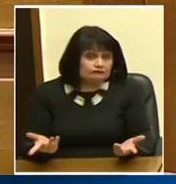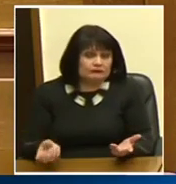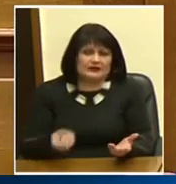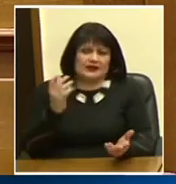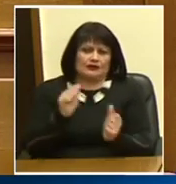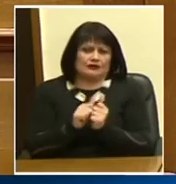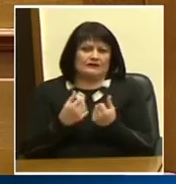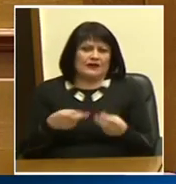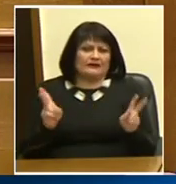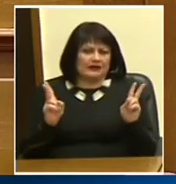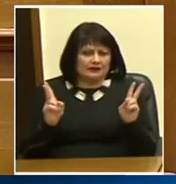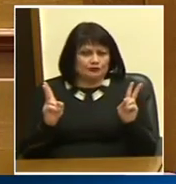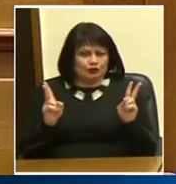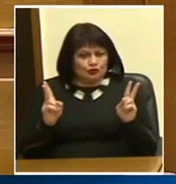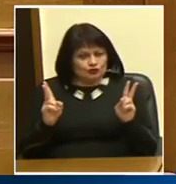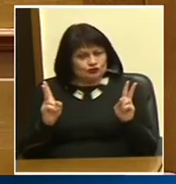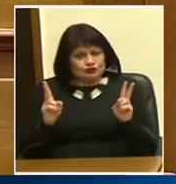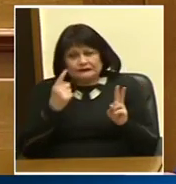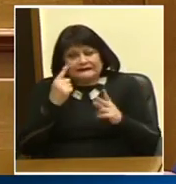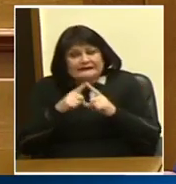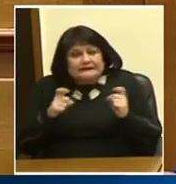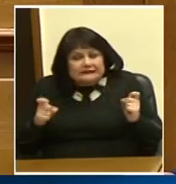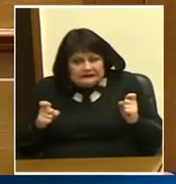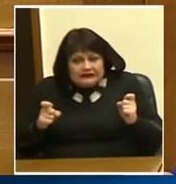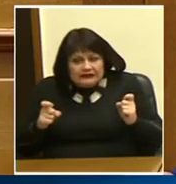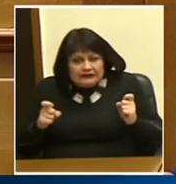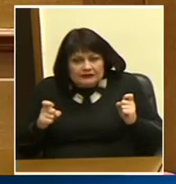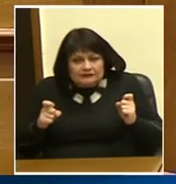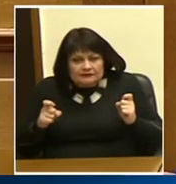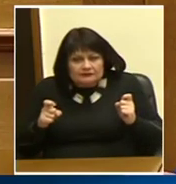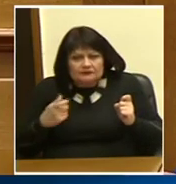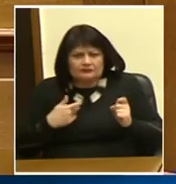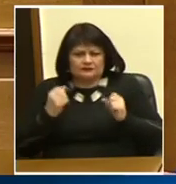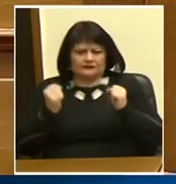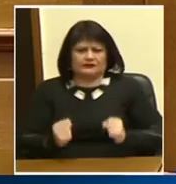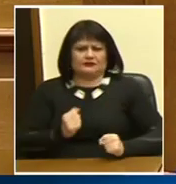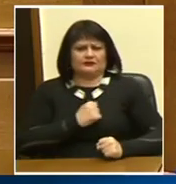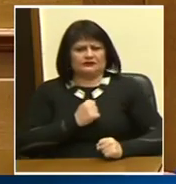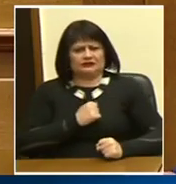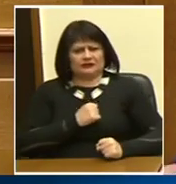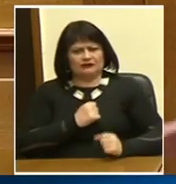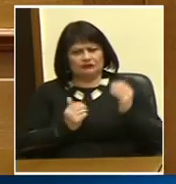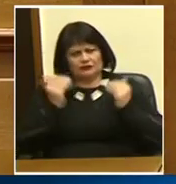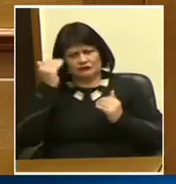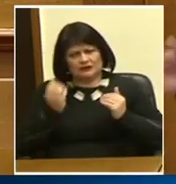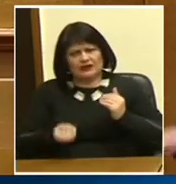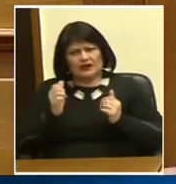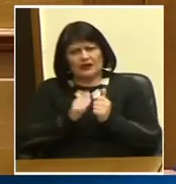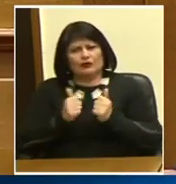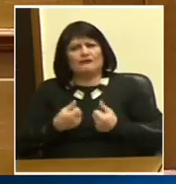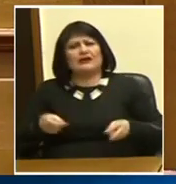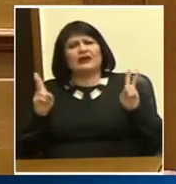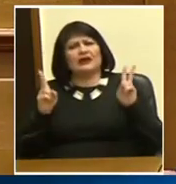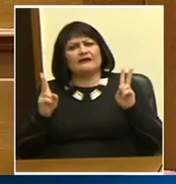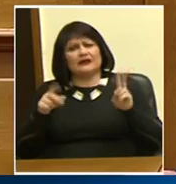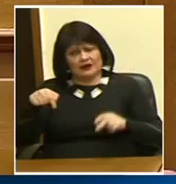φιλελευθερισμού, που αμφισβητεί την κυρίαρχη θέση των νεοφιλελεύθερων, και βεβαίως υπάρχουν και σε